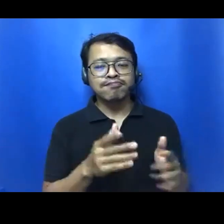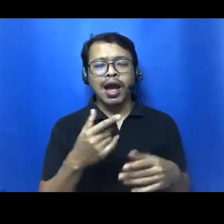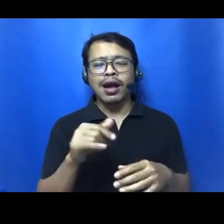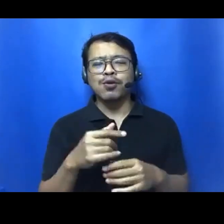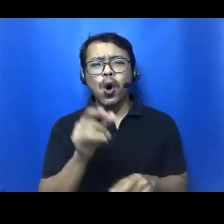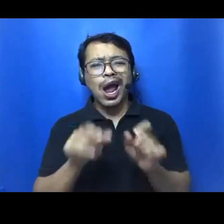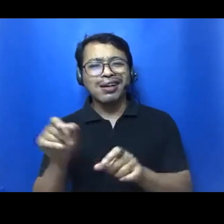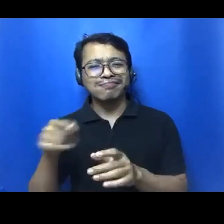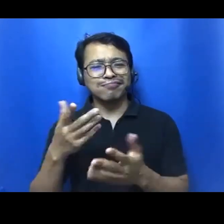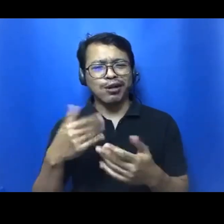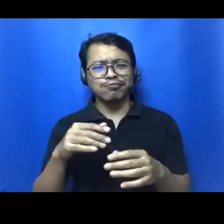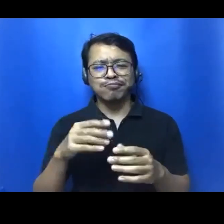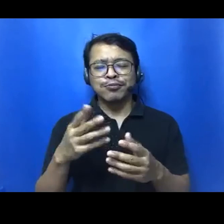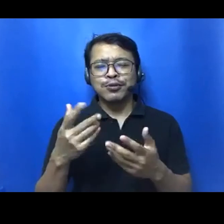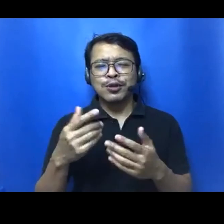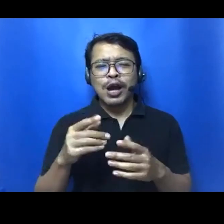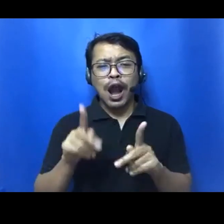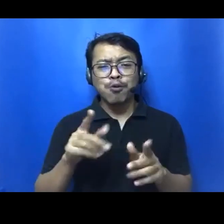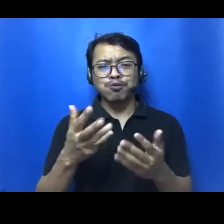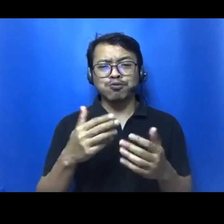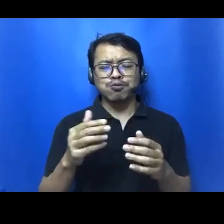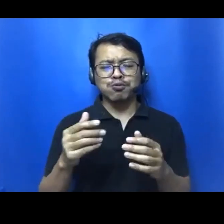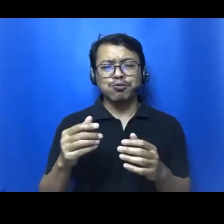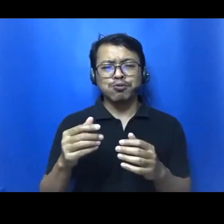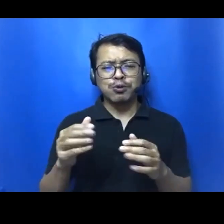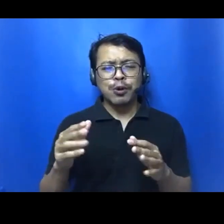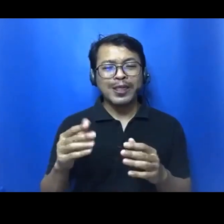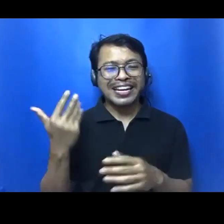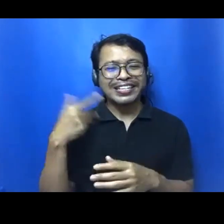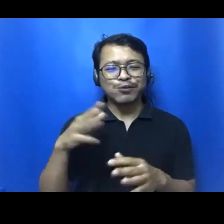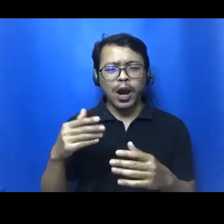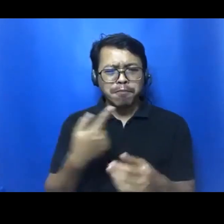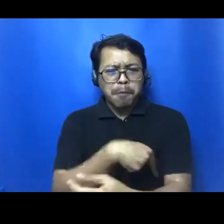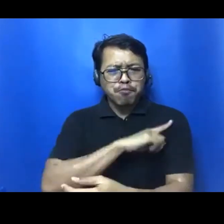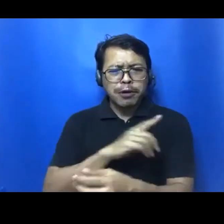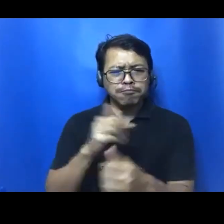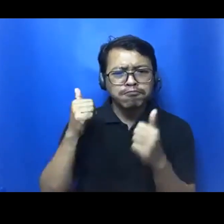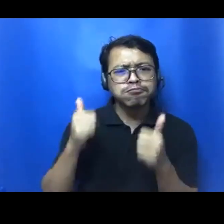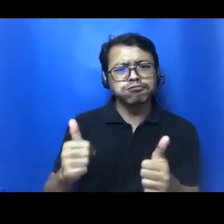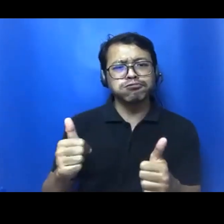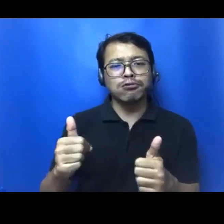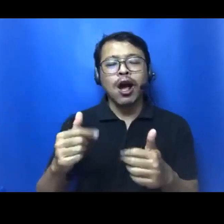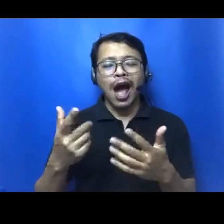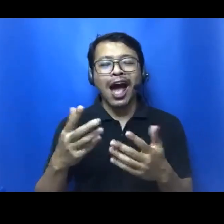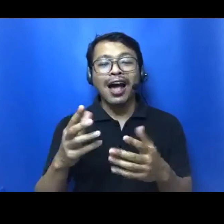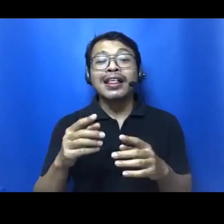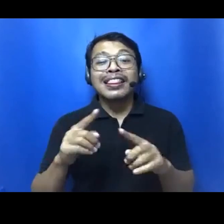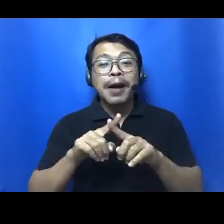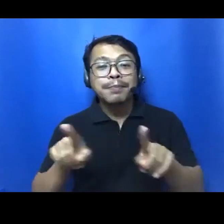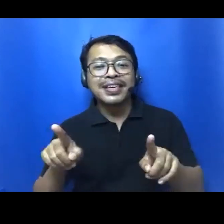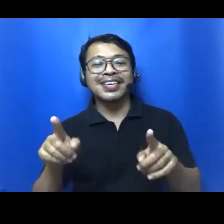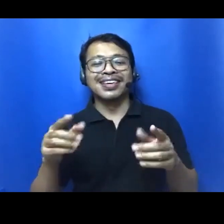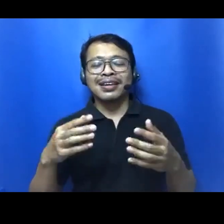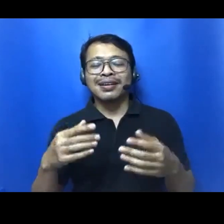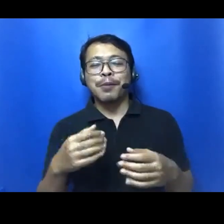akan berkontribusi bagi perusahaan. Seperti tadi Bu Agustin, kalau ada individual yang hebat tapi tidak bisa bekerja sama dengan yang lain,